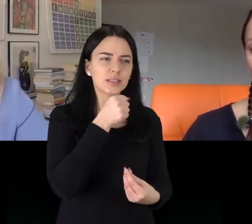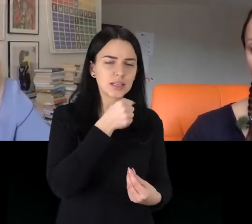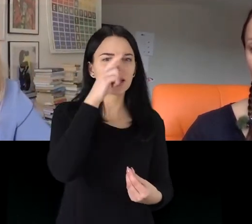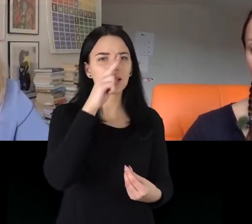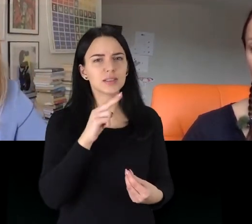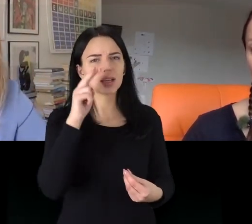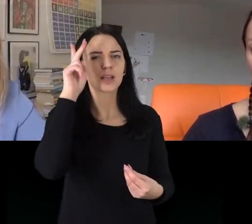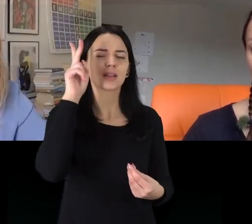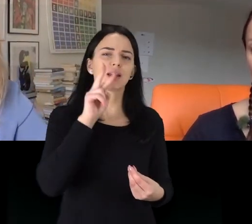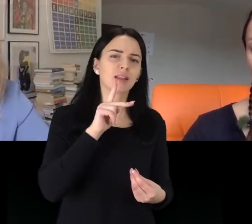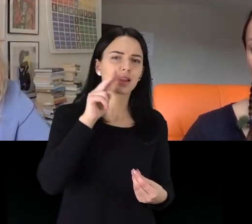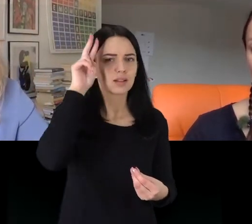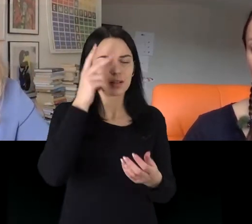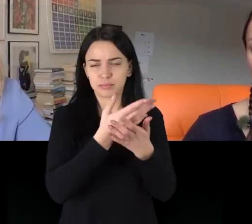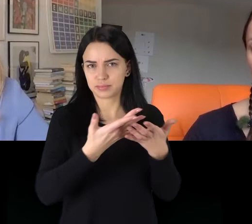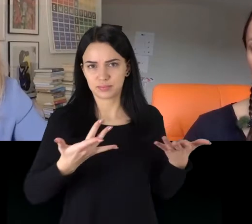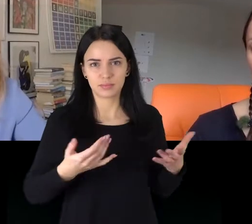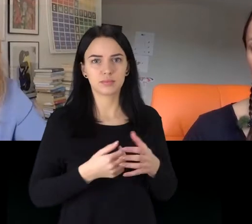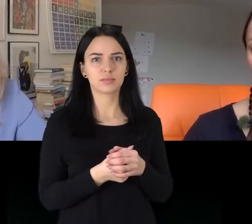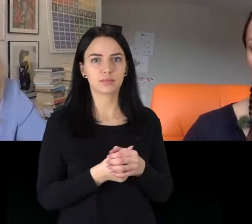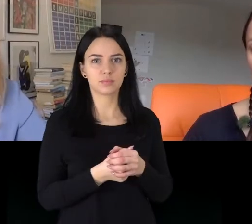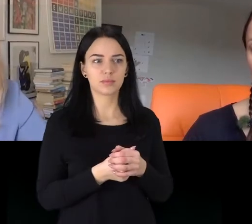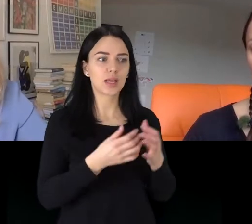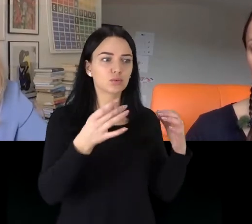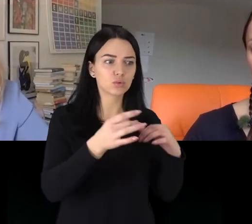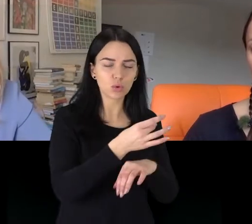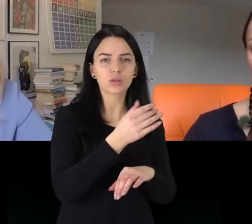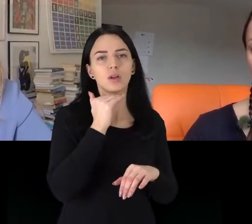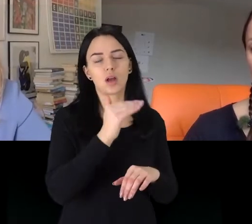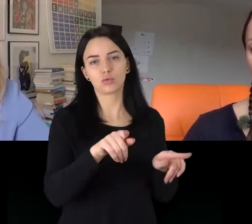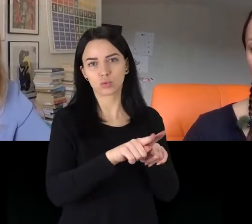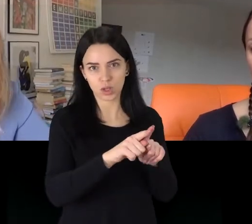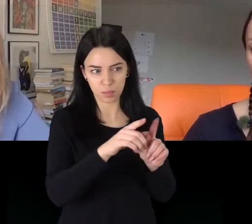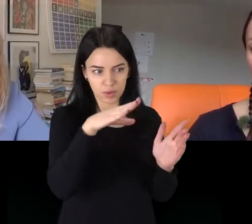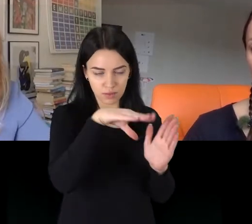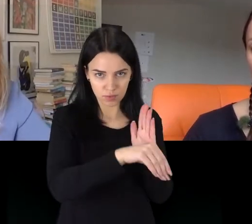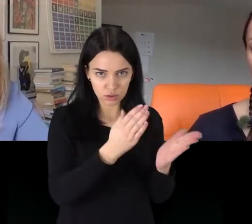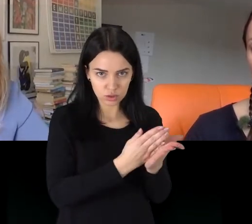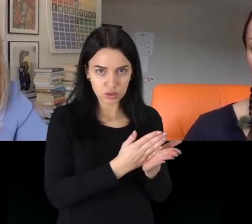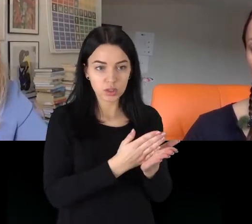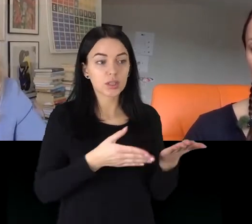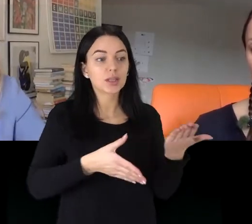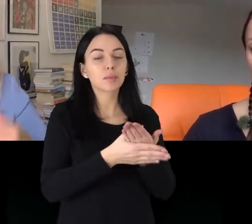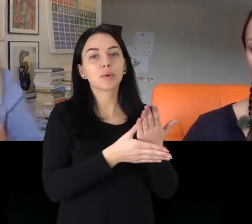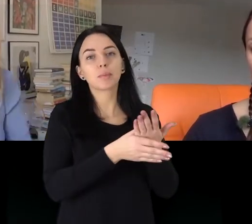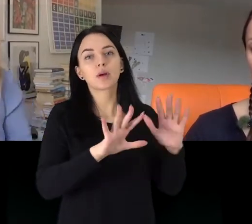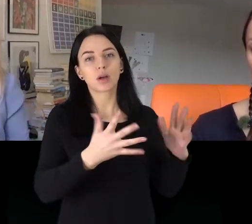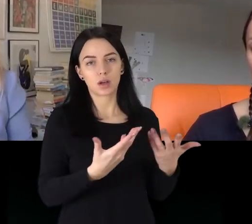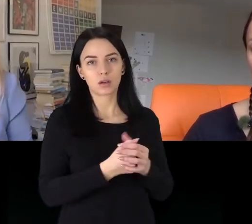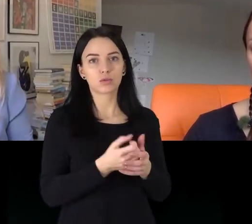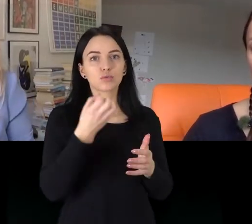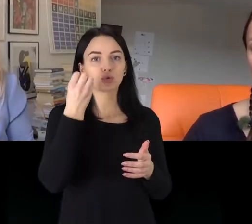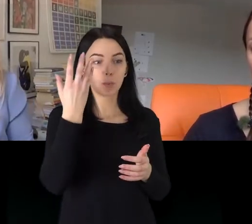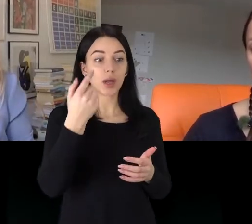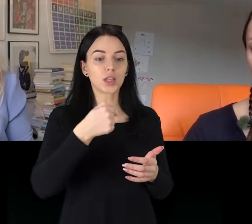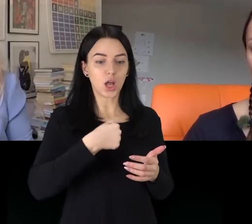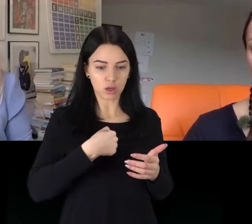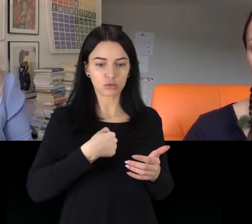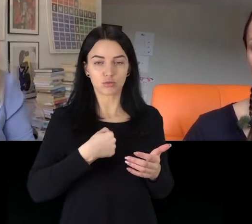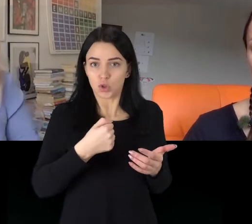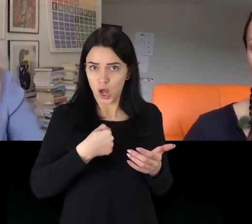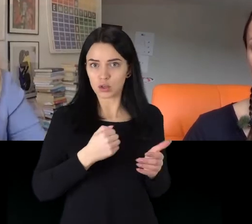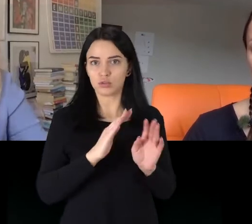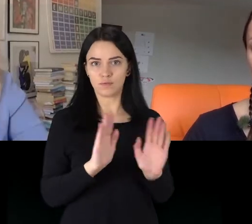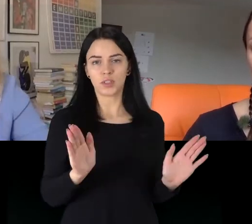dėdės, tetos, vaikai, anukai, ar ne, sutuoktiniai savaime suprantama, tai padeda tas suvokimas, kad aš esu aš, kaip jūs sakote, ar